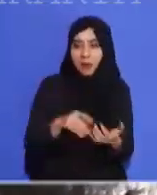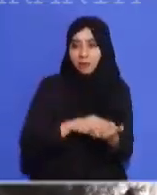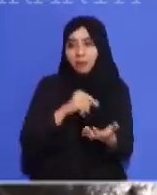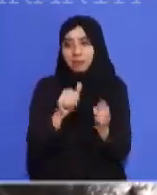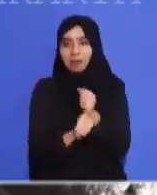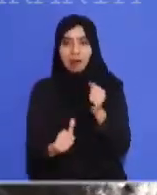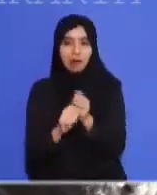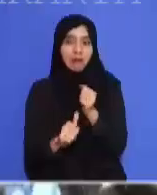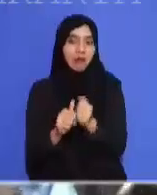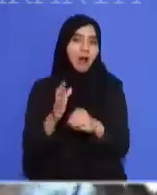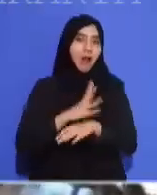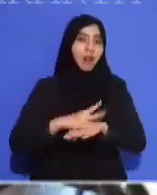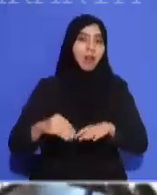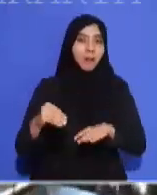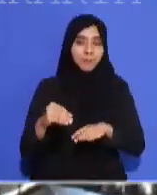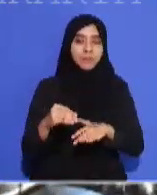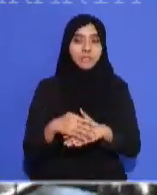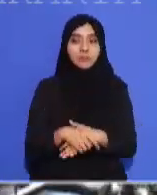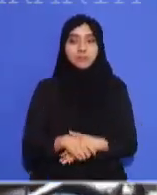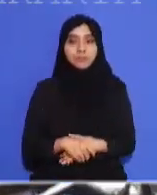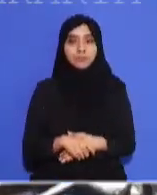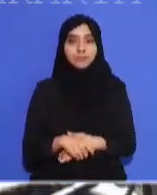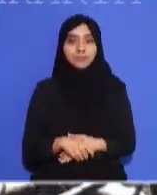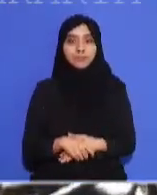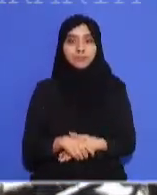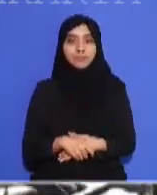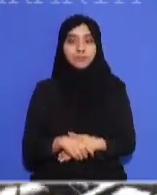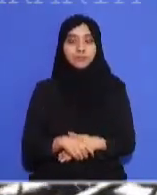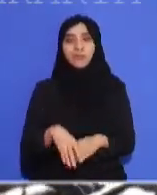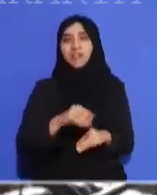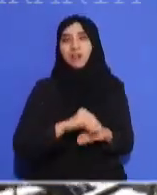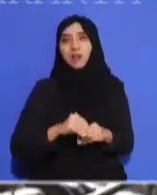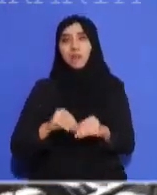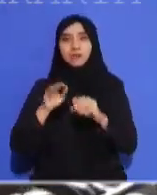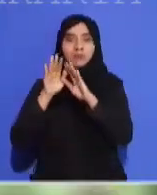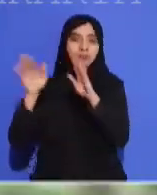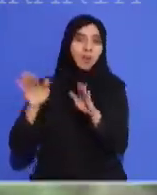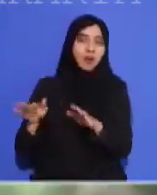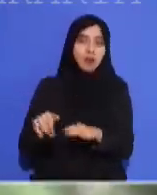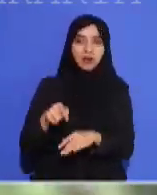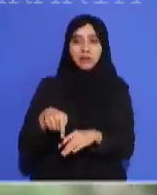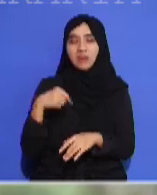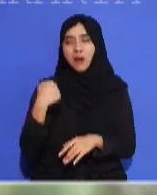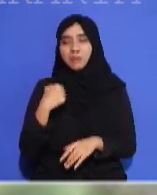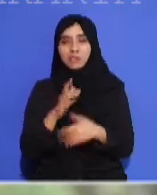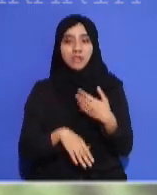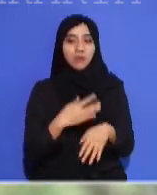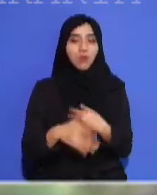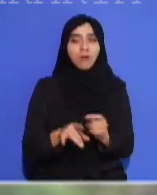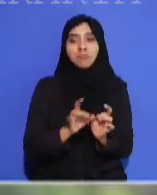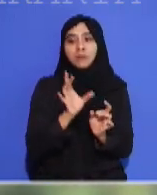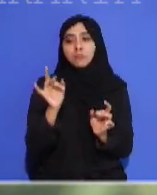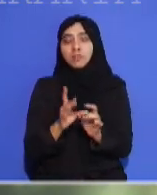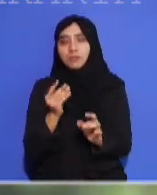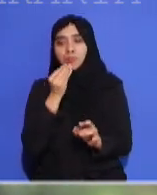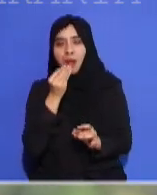media utaminipun. Tanpa wontenipun wind barrier, tanaman comor udang menika kadang tani mboten saged budidaya maneka werni tanaman pangan kanthi